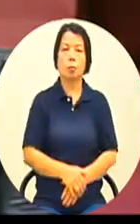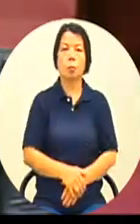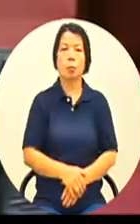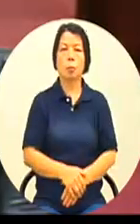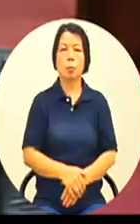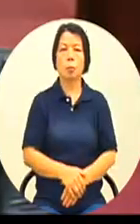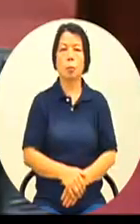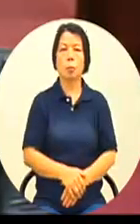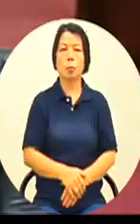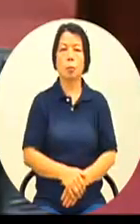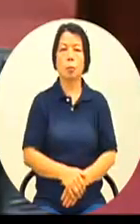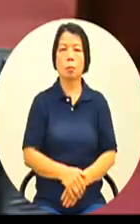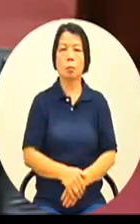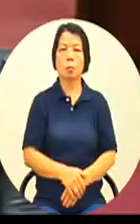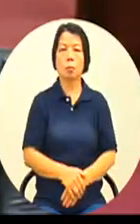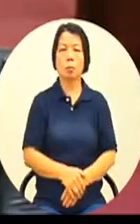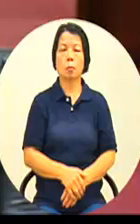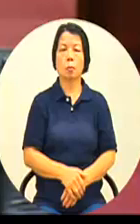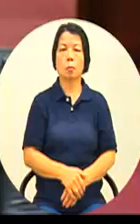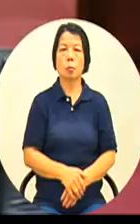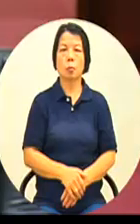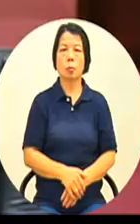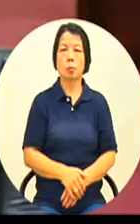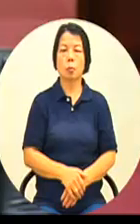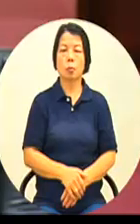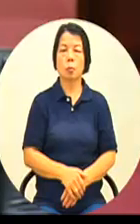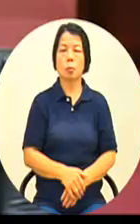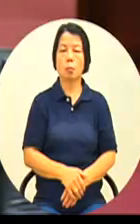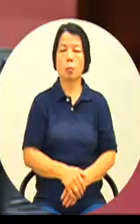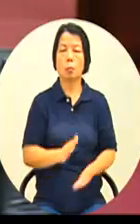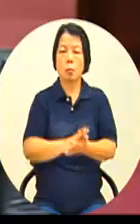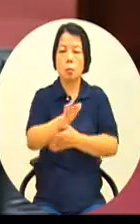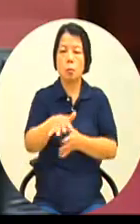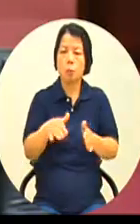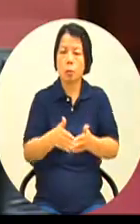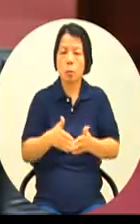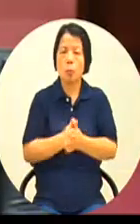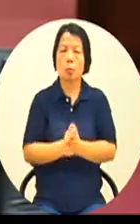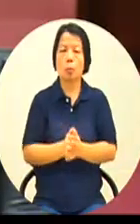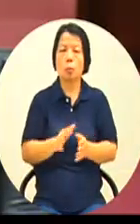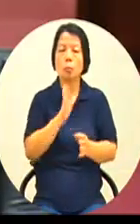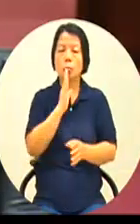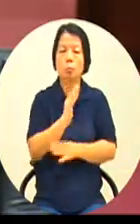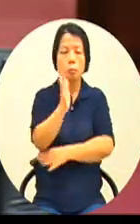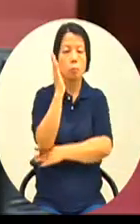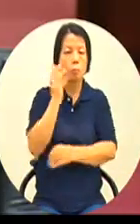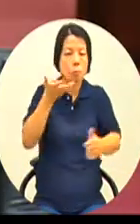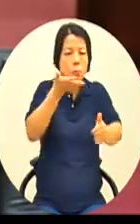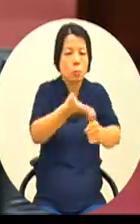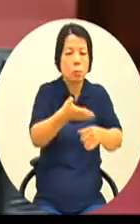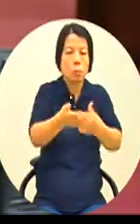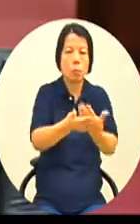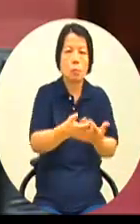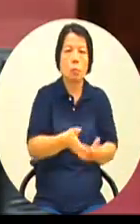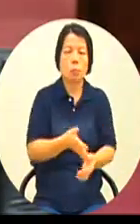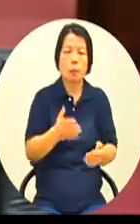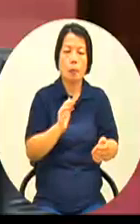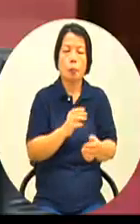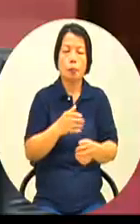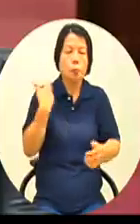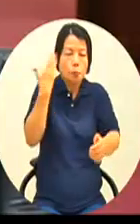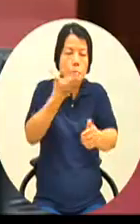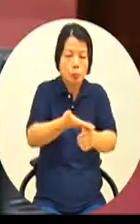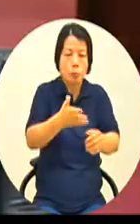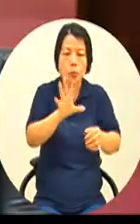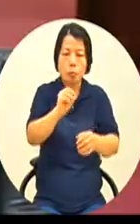都是一层的保障。哦，啊，当然以后要开发的公办民营，还是讲开发的委外各方面的劳力委外，那是另外一件代